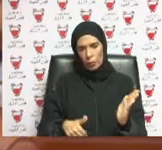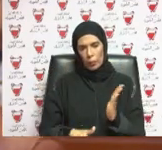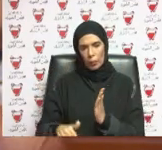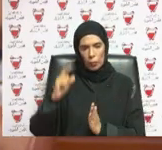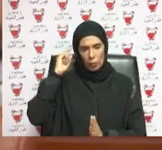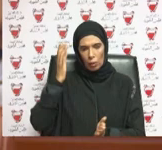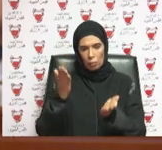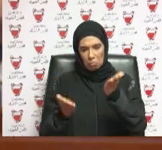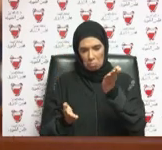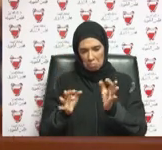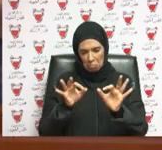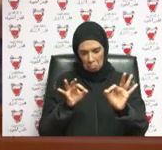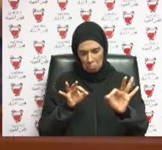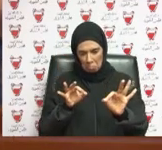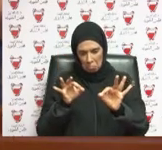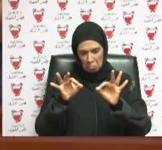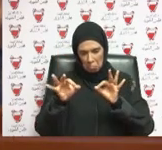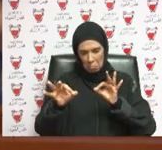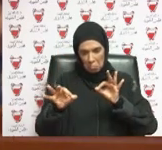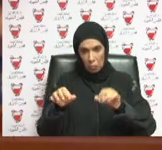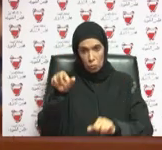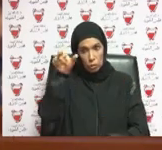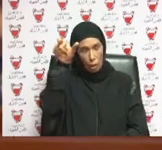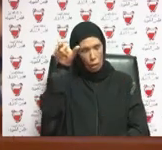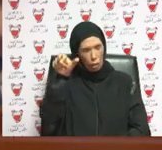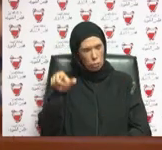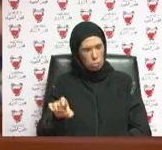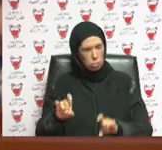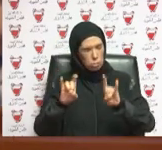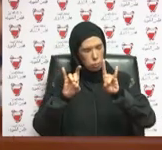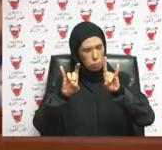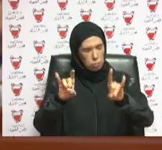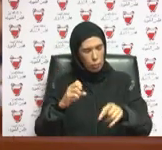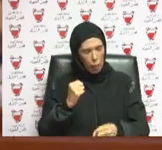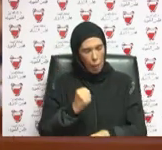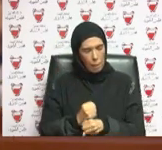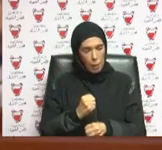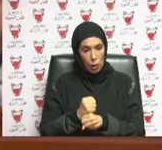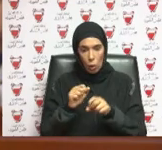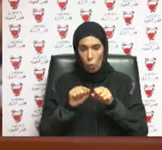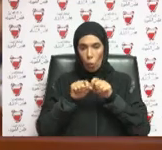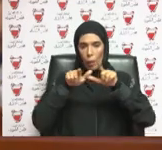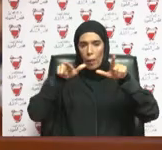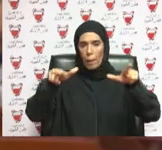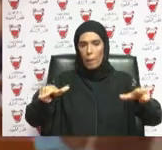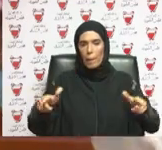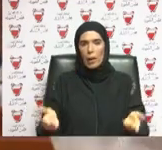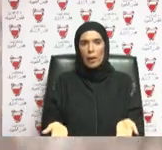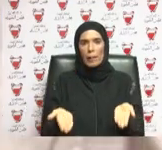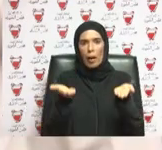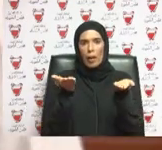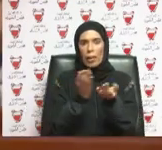حكيما محنكا وقامة لها بصماتها المشهودة في النهضة